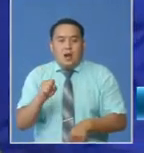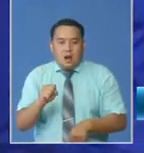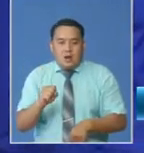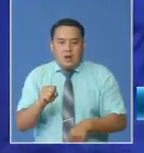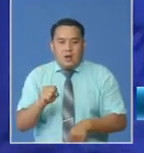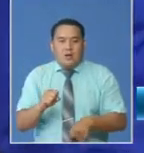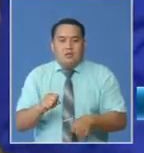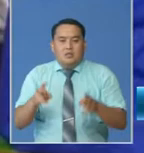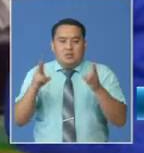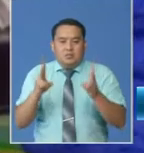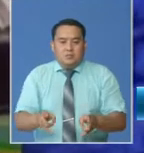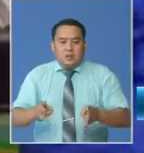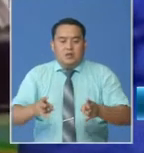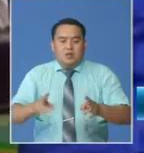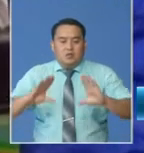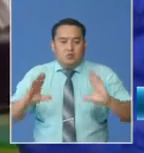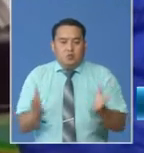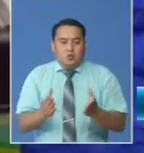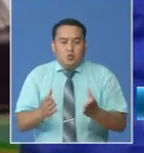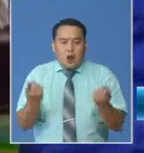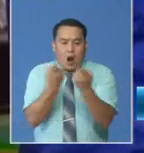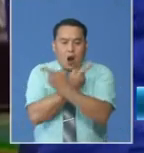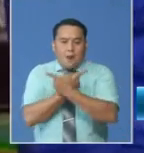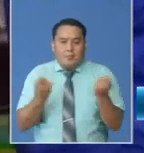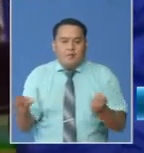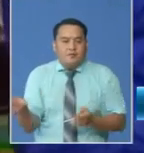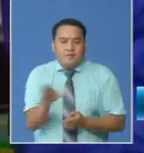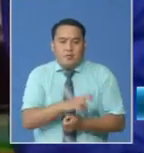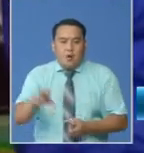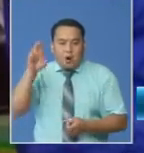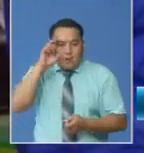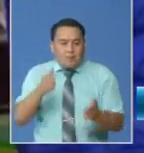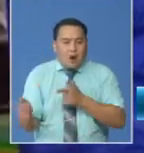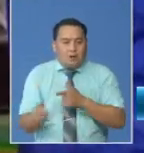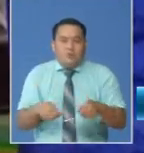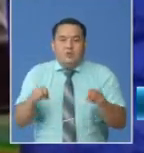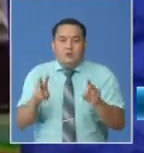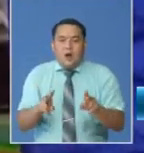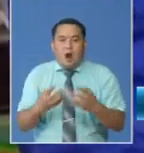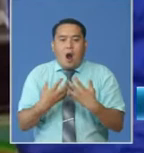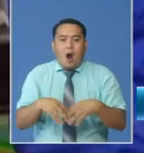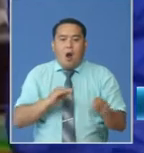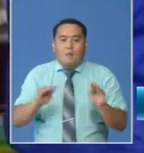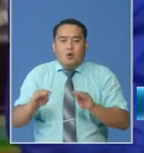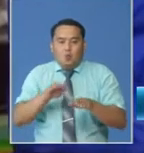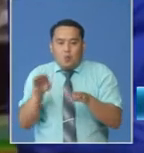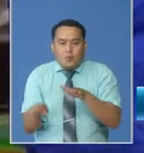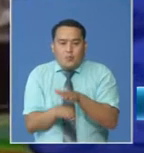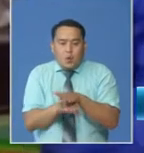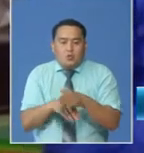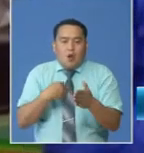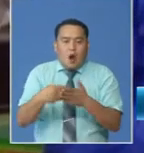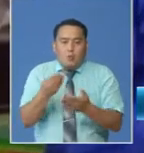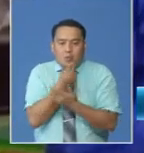Режим чрезвычайной ситуации действует в Пуэрто-Рико. Администрация этой страны уже подготовила специально оборудованные убежища. Было